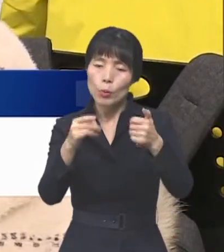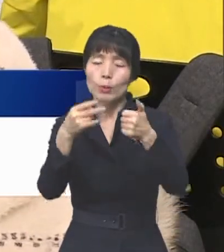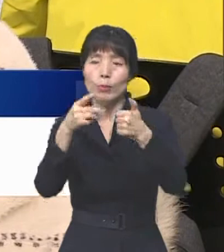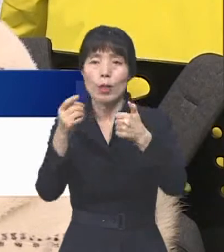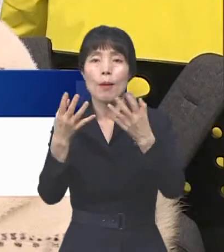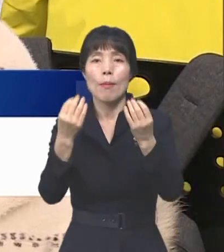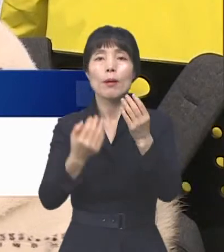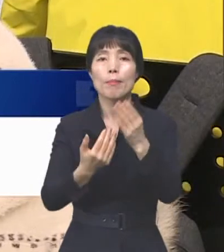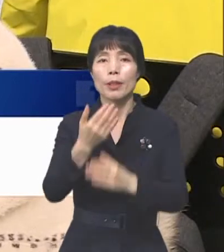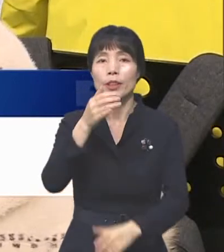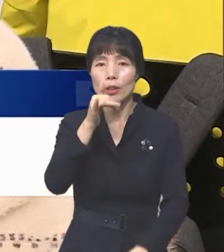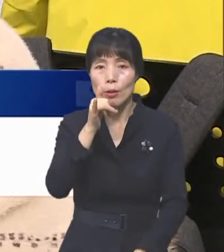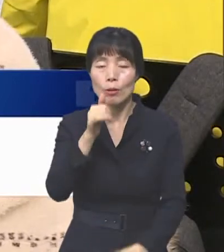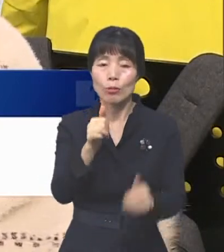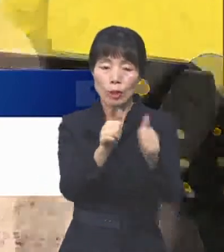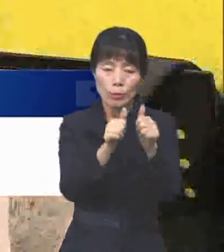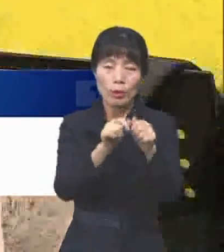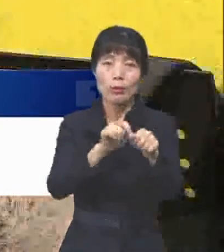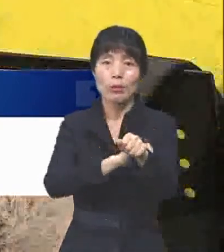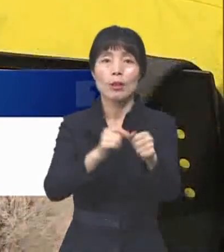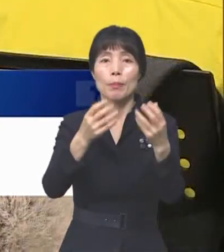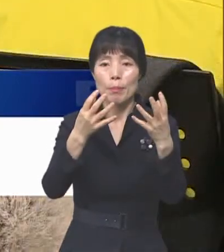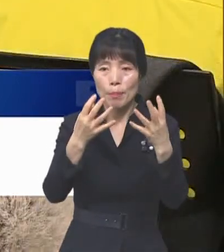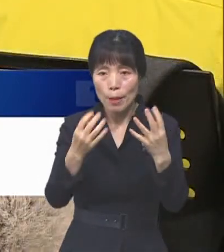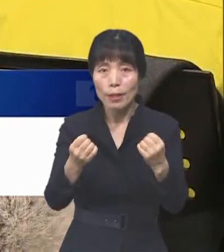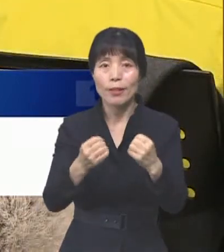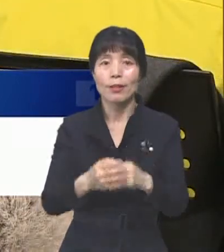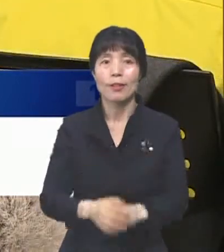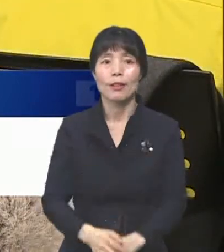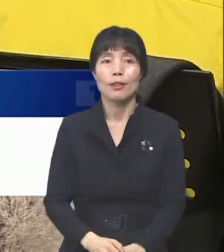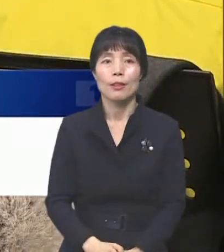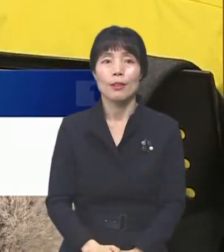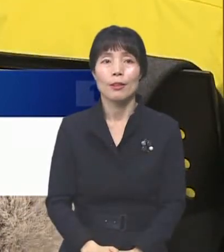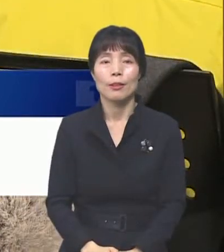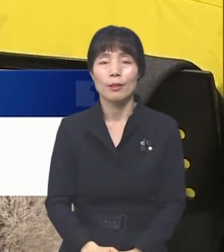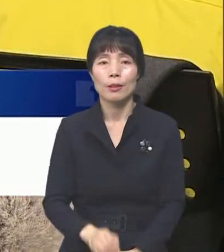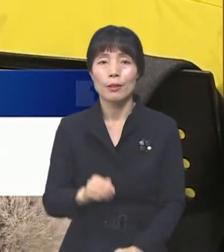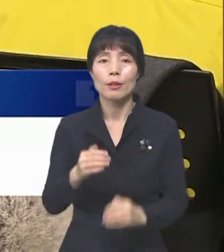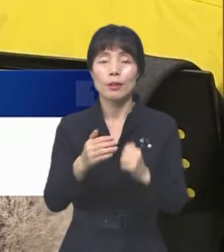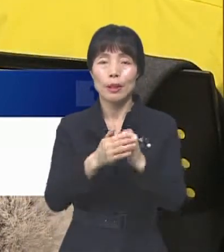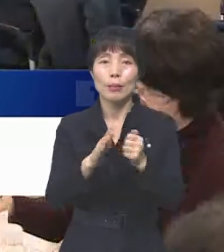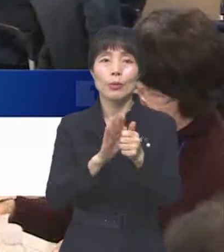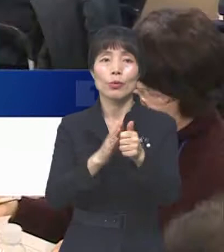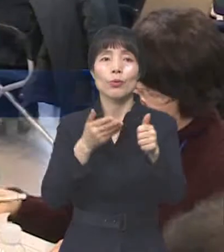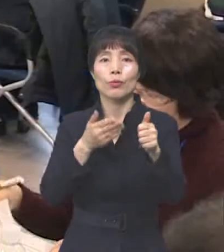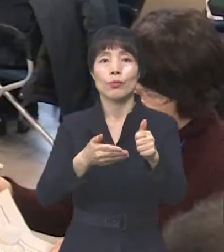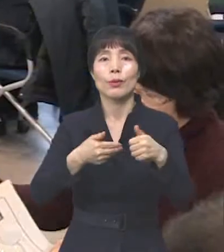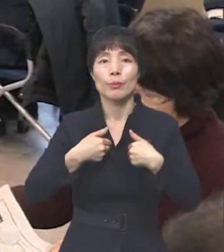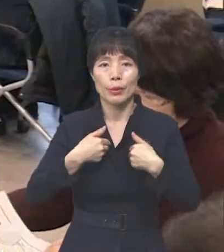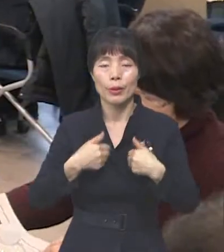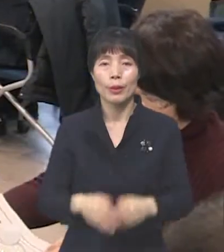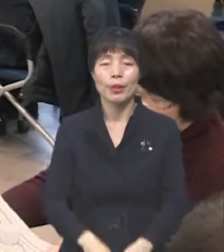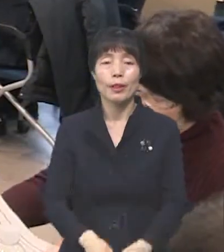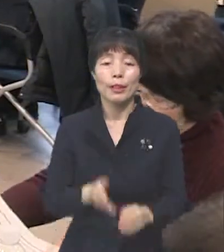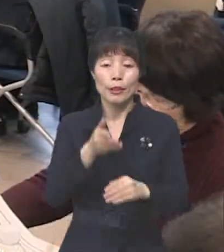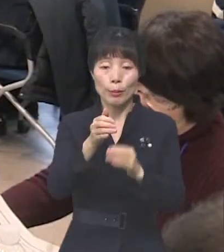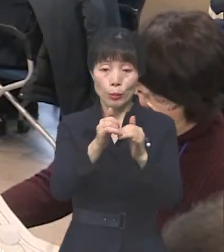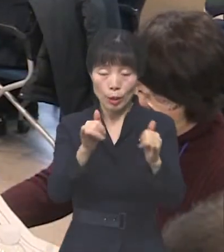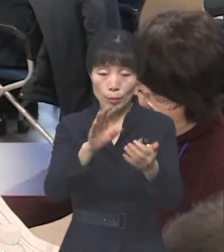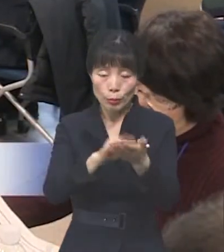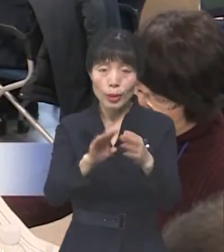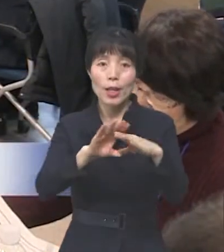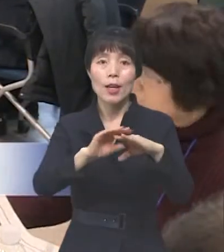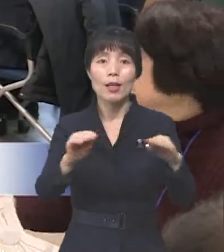50대에 발생을 하세요. 남자분들이 특히나 그런 지원도 없는 분들. 전문가들은 이런